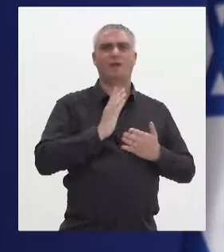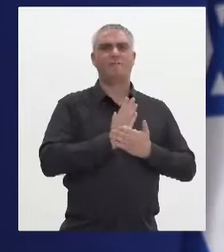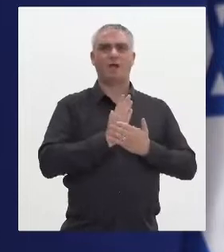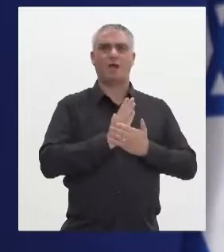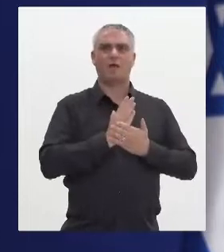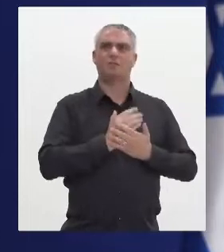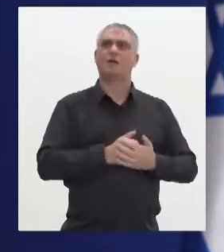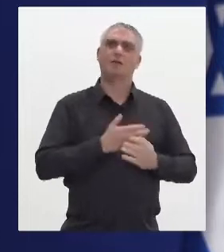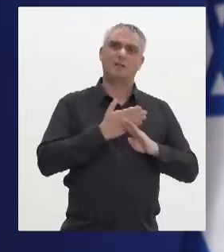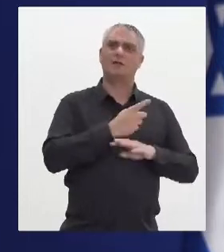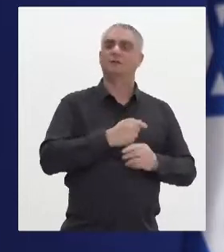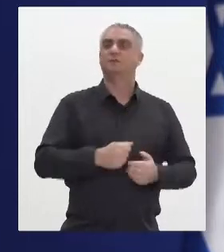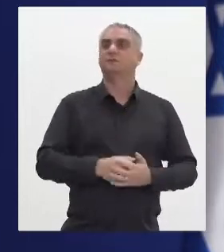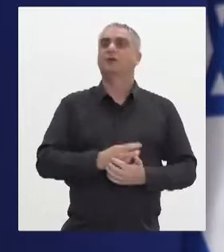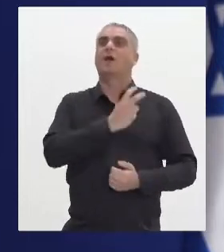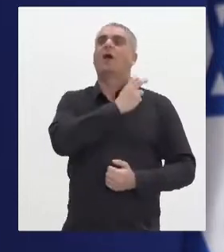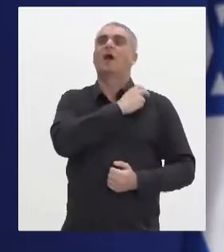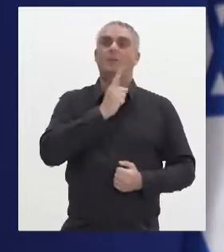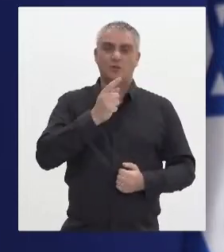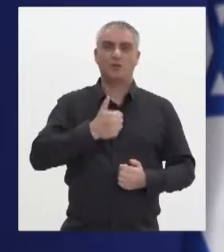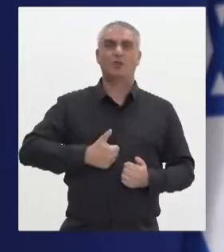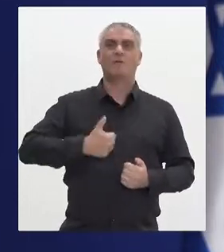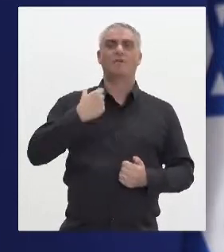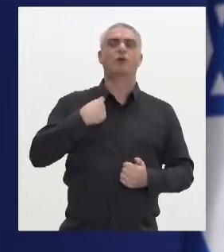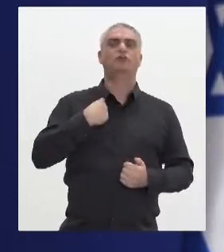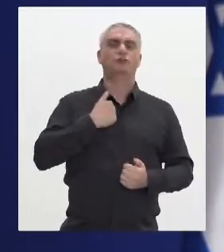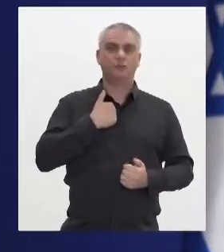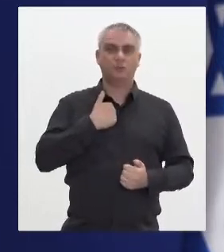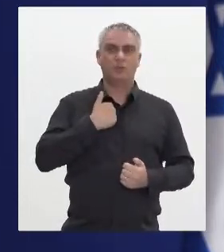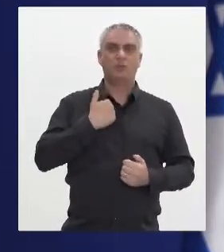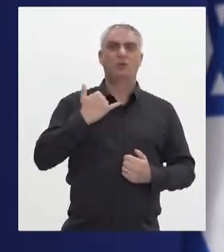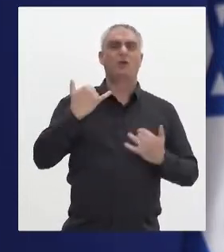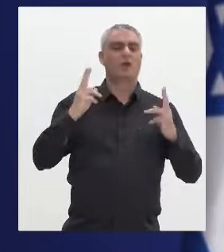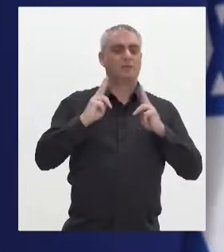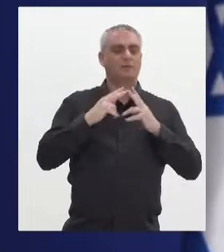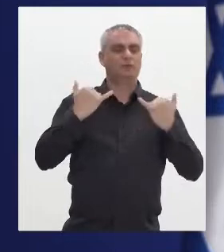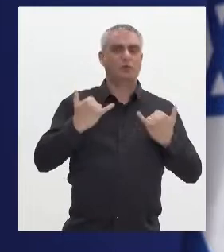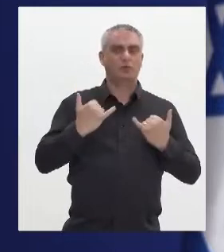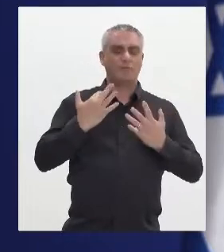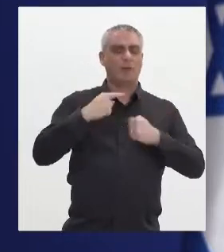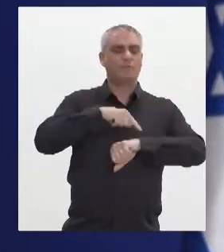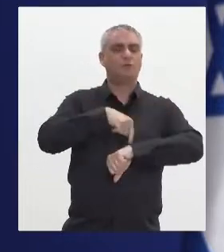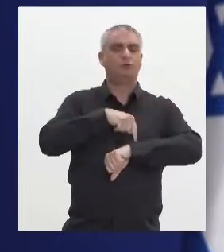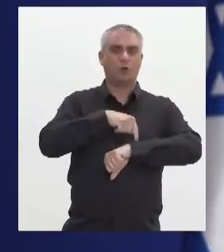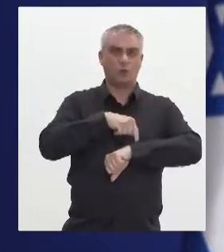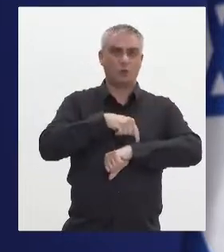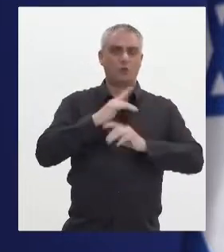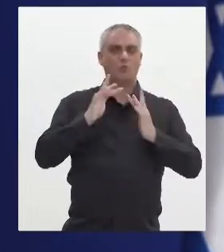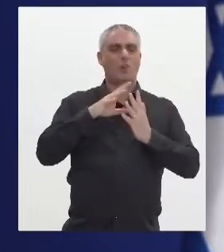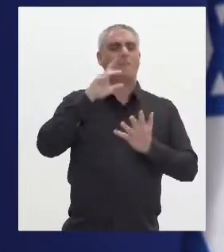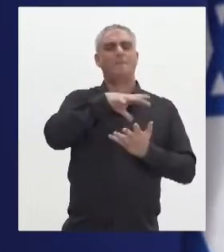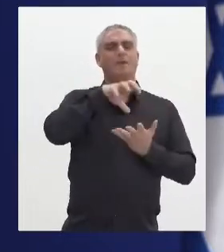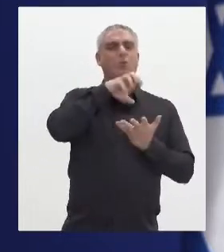אוכלוסייה אזרחית הרמטכל וראש השבק היו יחד היום מספר שעות היינו בפיקוד